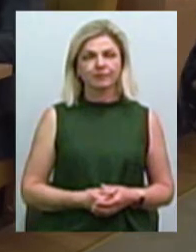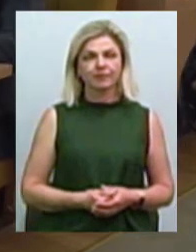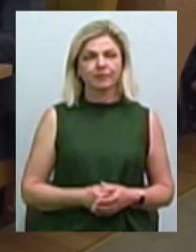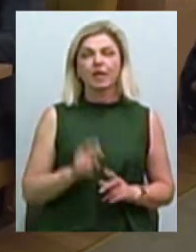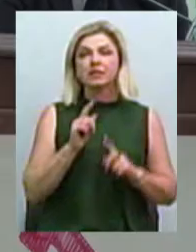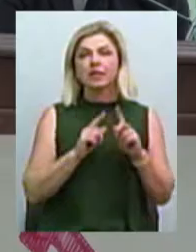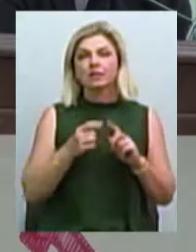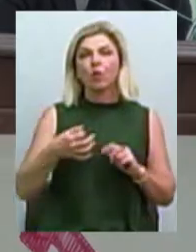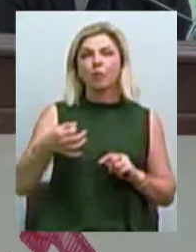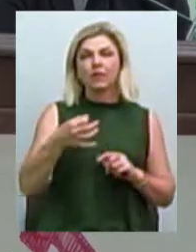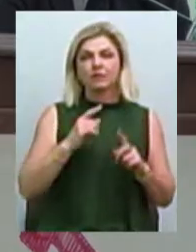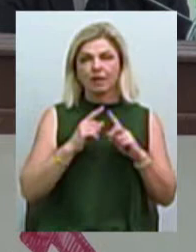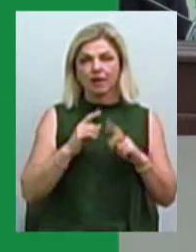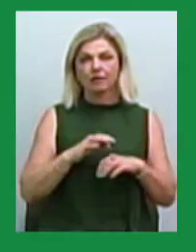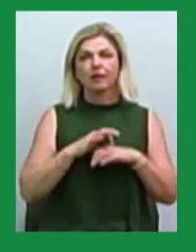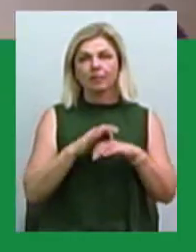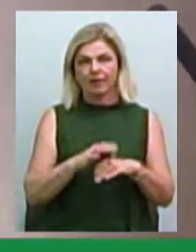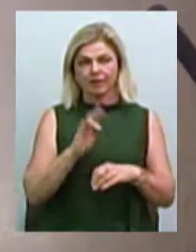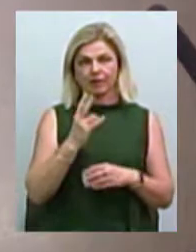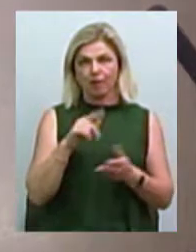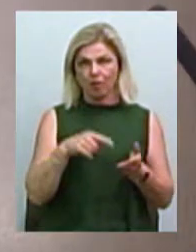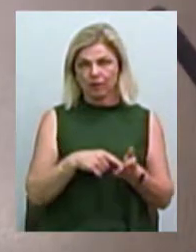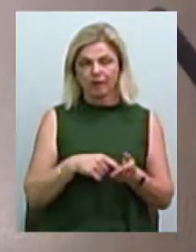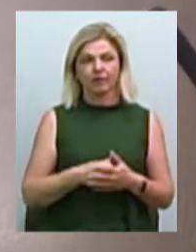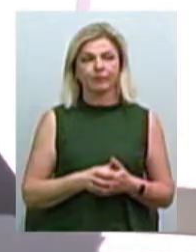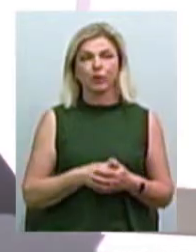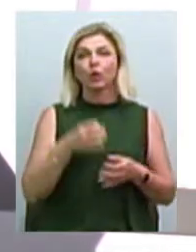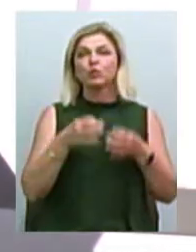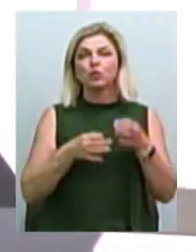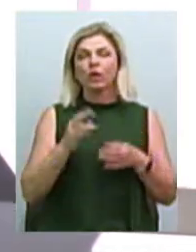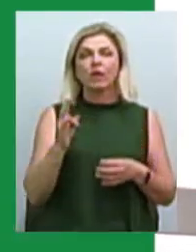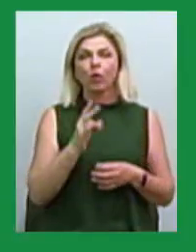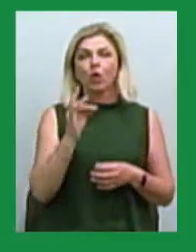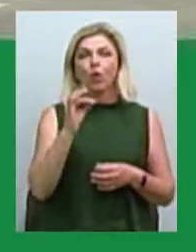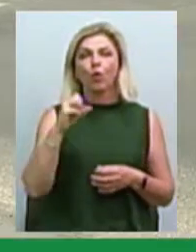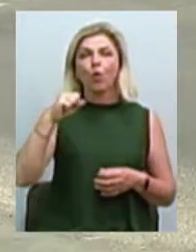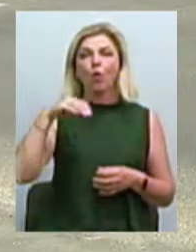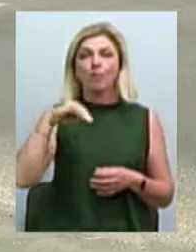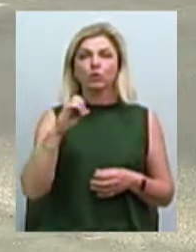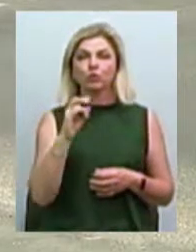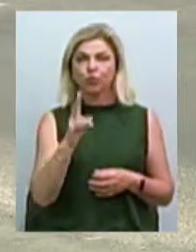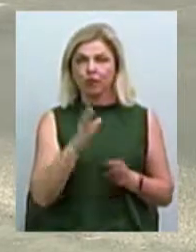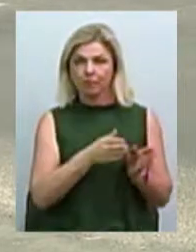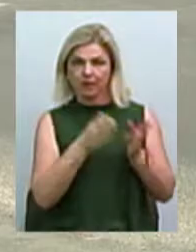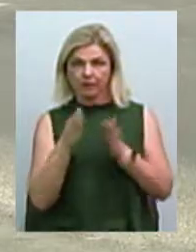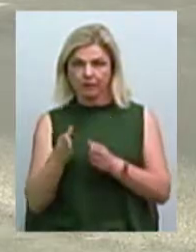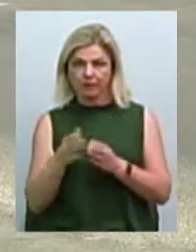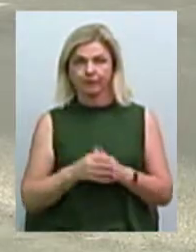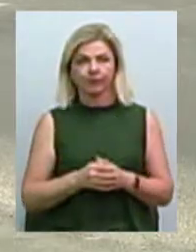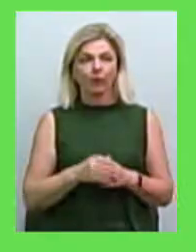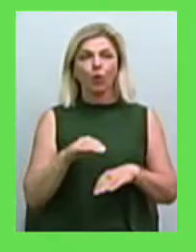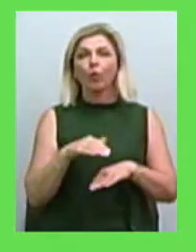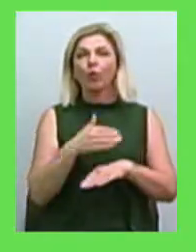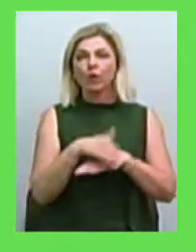Сесія обласної ради відбулася у Миколаєві. Суд над Миколою Романчуком перенесли. На вулиці Космонавтів насмерть збили